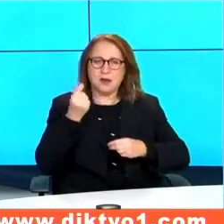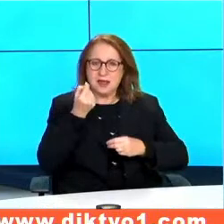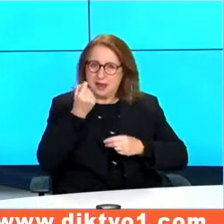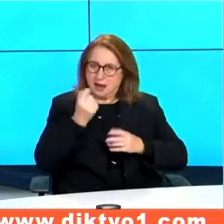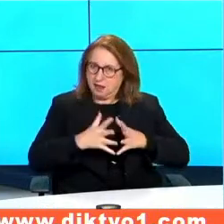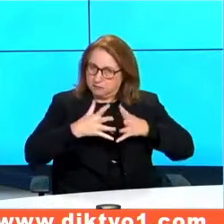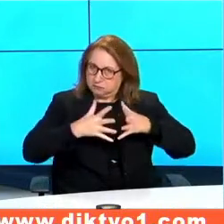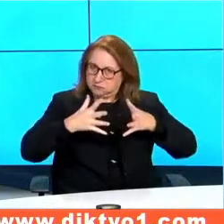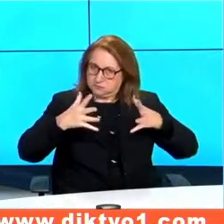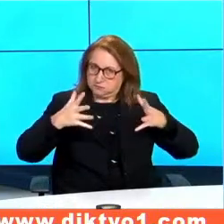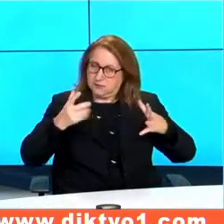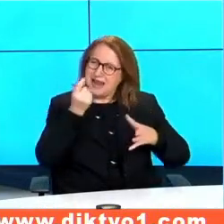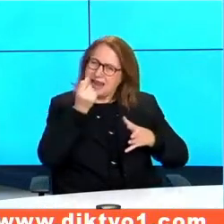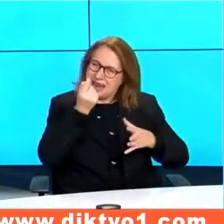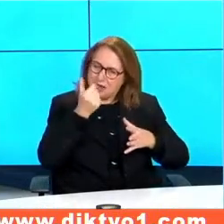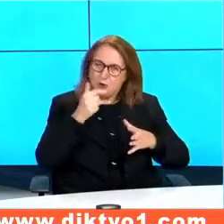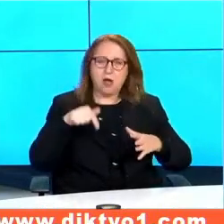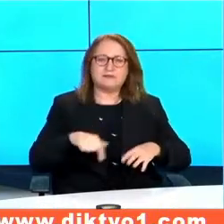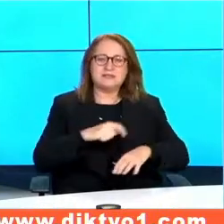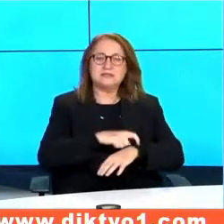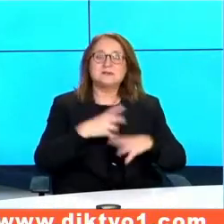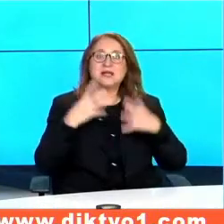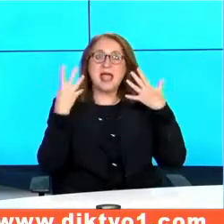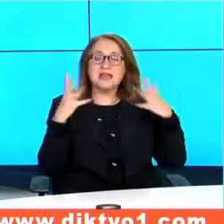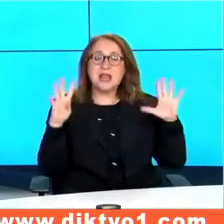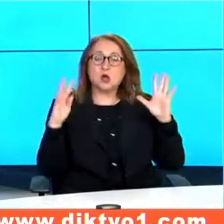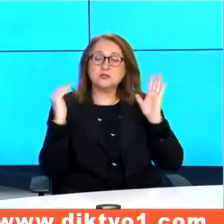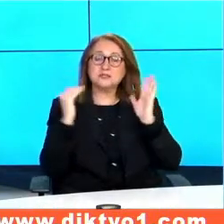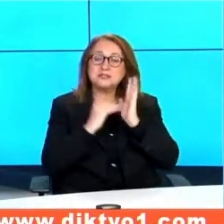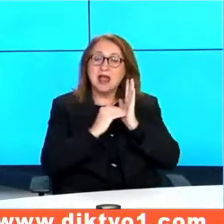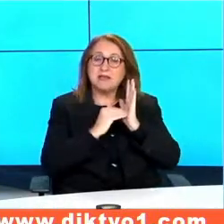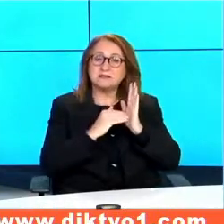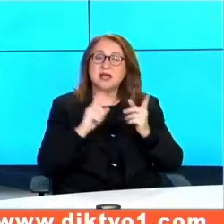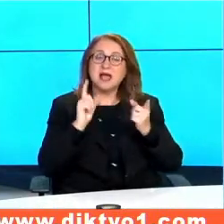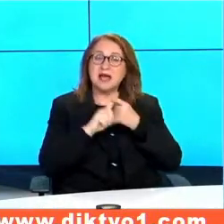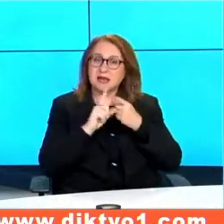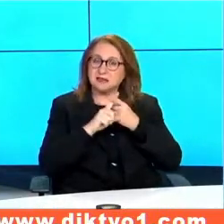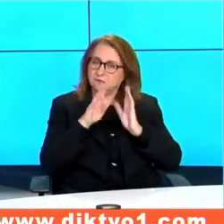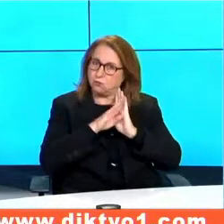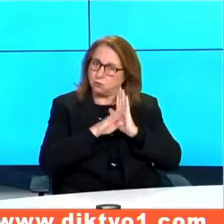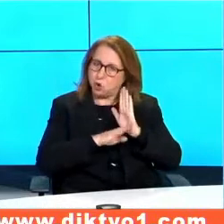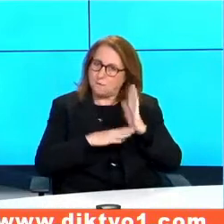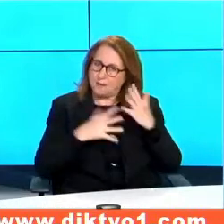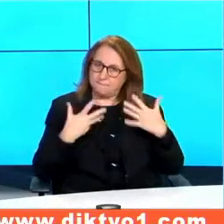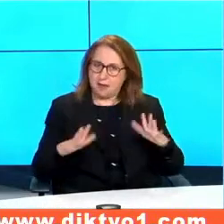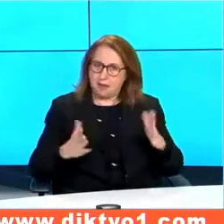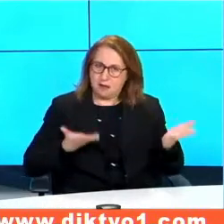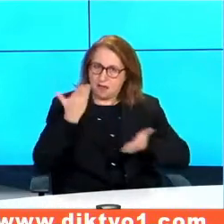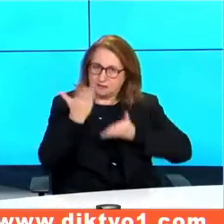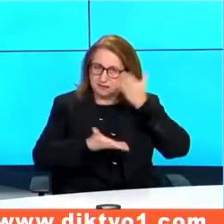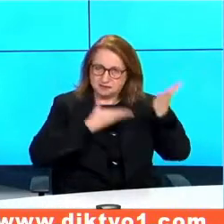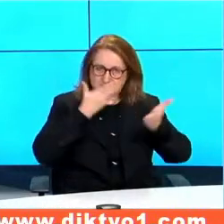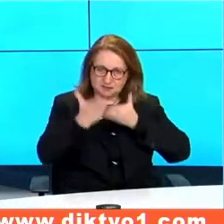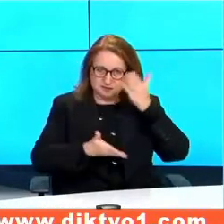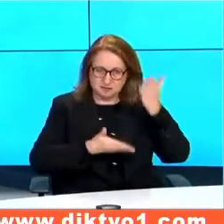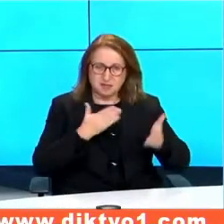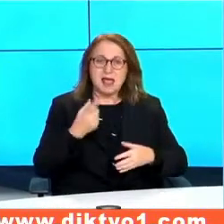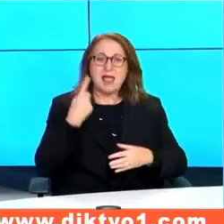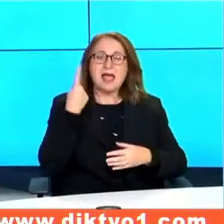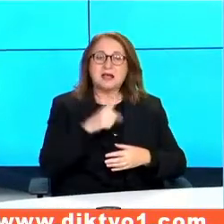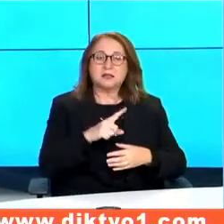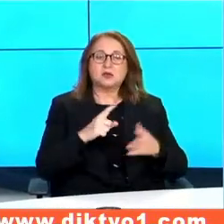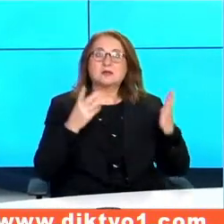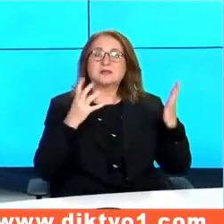τη στιγμή ξεπερνούν τις 900.000, εκ των οποίων οι 137.000 είναι για πρώτη